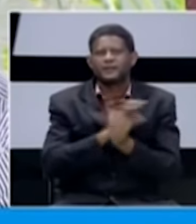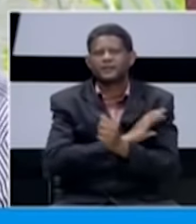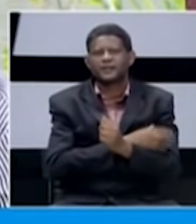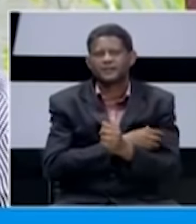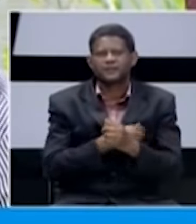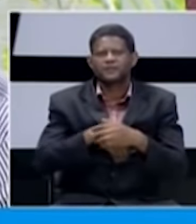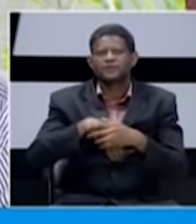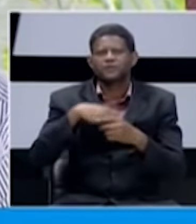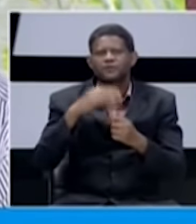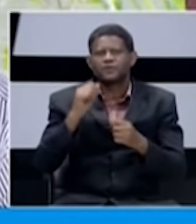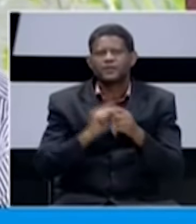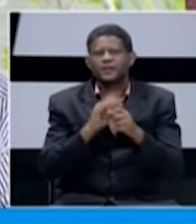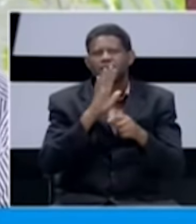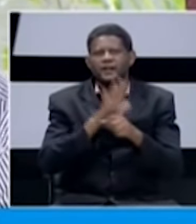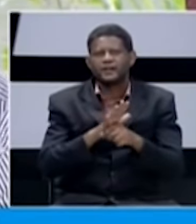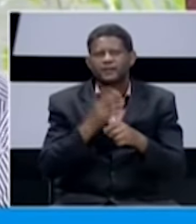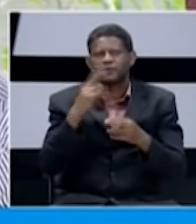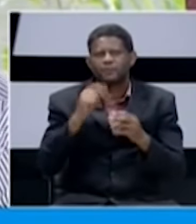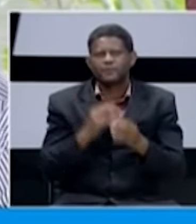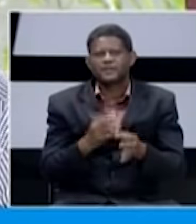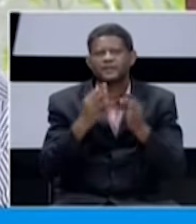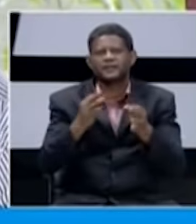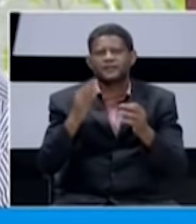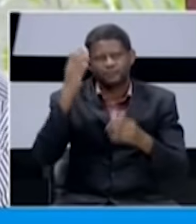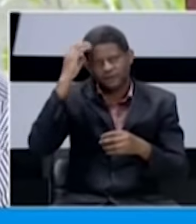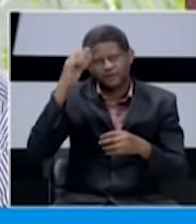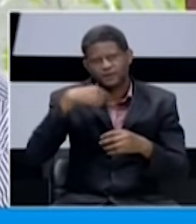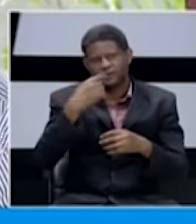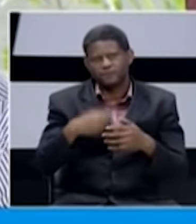ሓደራ መንግስቲ ወይ ከዓ ናይ መሰጋግር መንግስቲ ኢሎም ዘውፅዎ